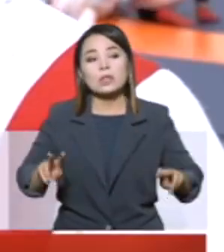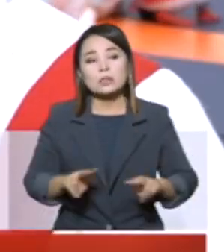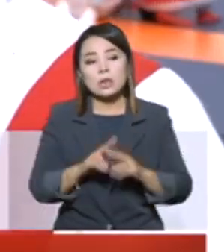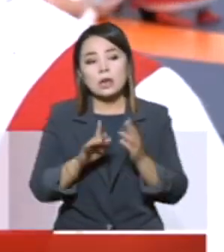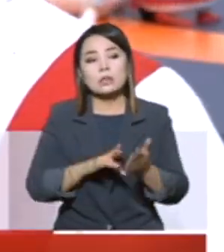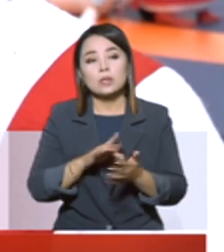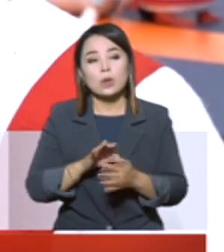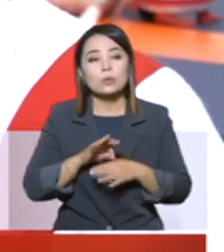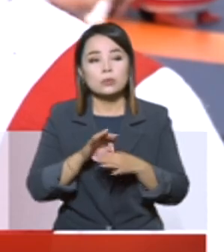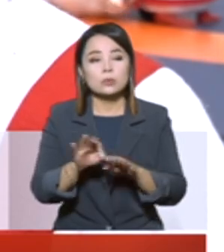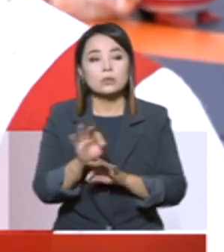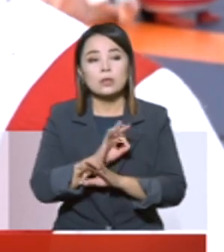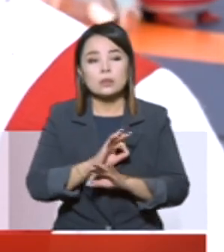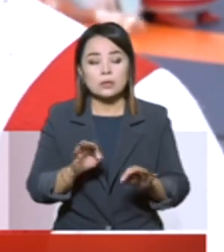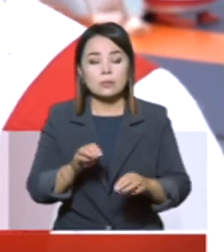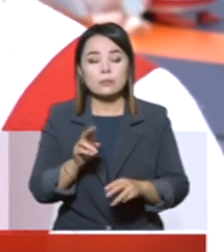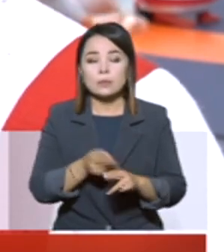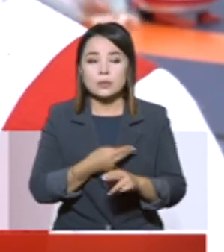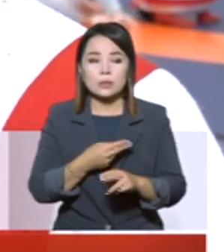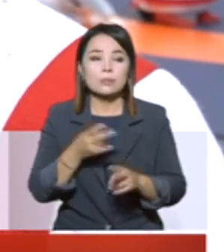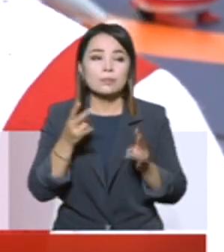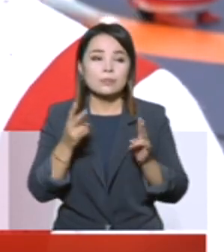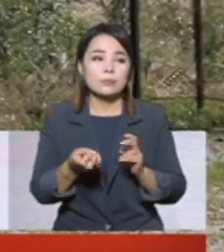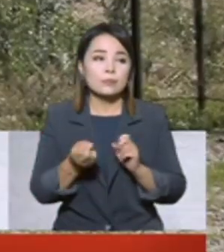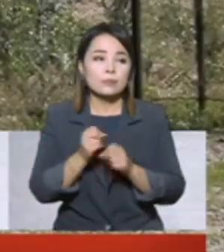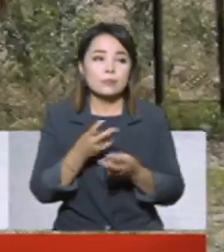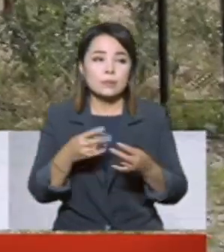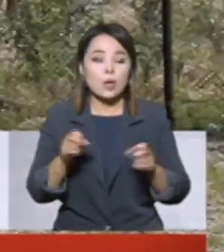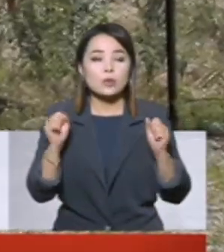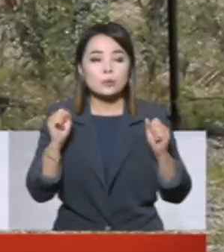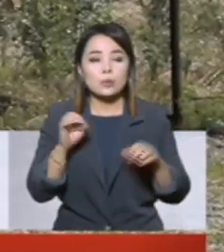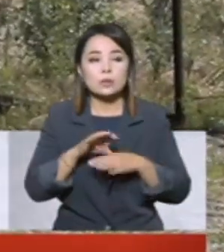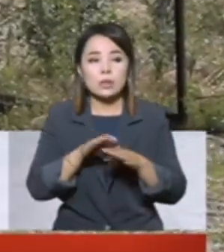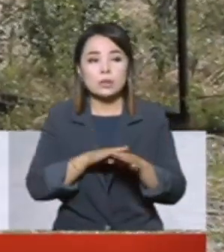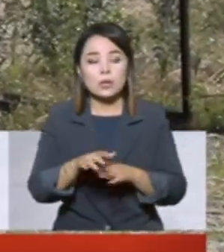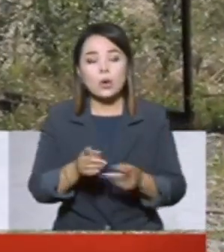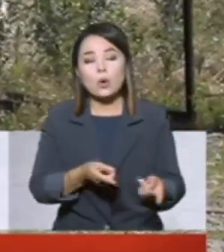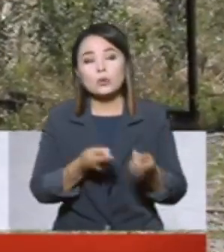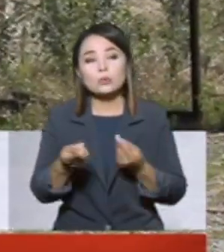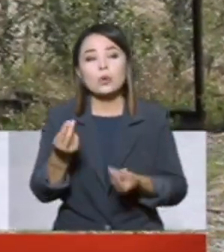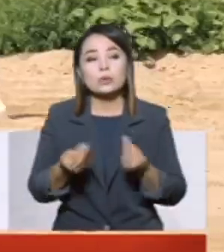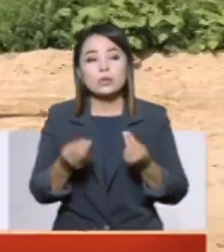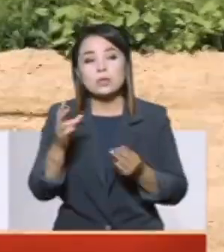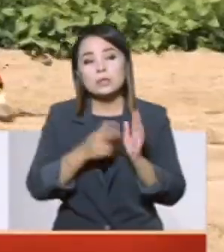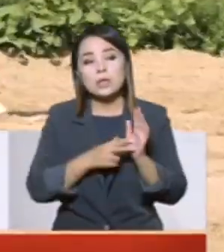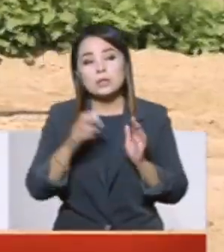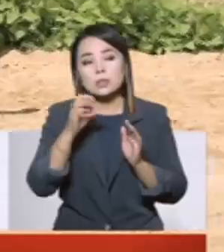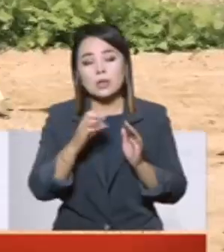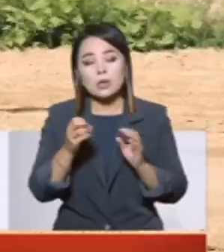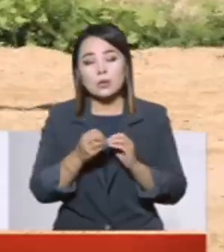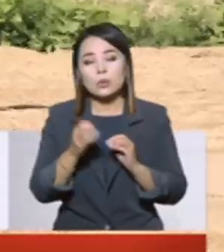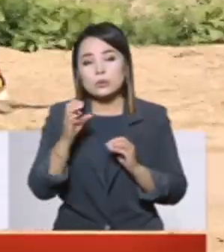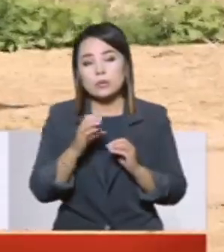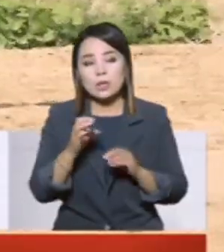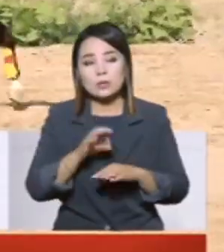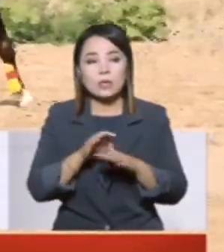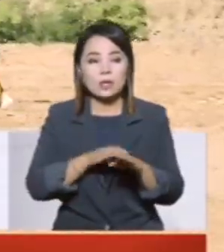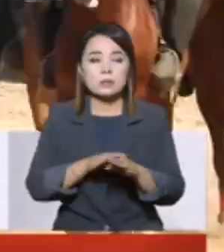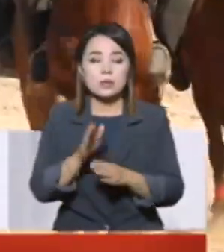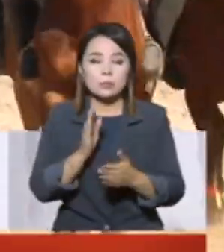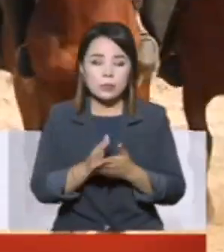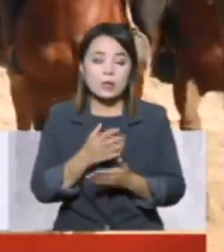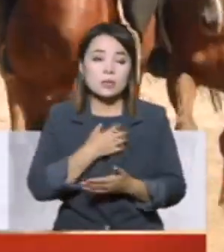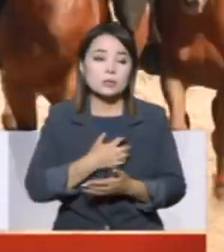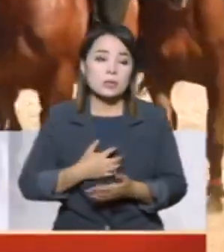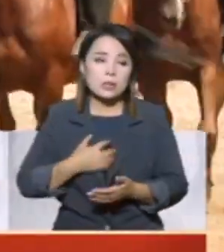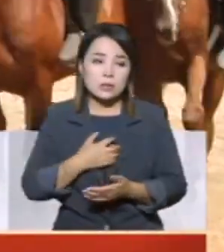өтеді. Барлығы тыңғылықты, жарақатсыз спортшыларымыз. Көшпенділер ойындары Астанада 8-ші қыркүйек пен 13-ші қыркүйек аралығында өтеді. Жылдың ең